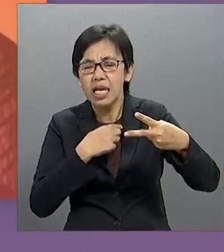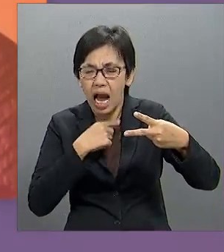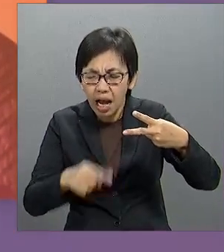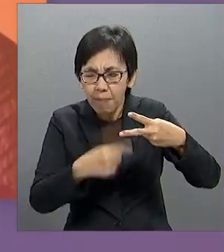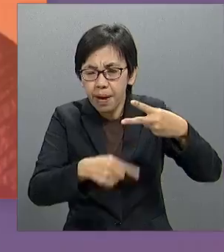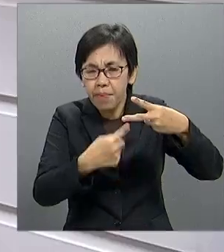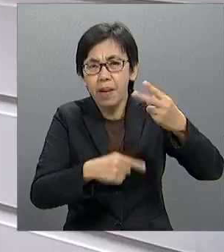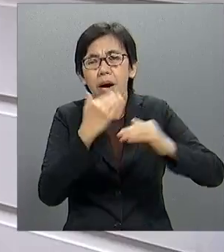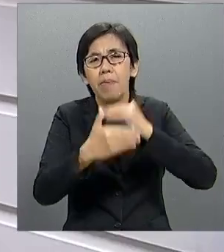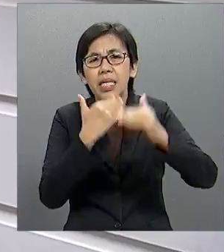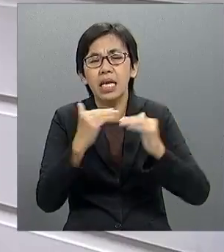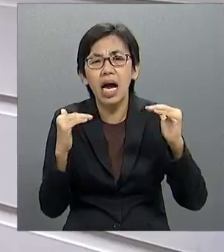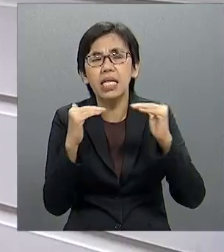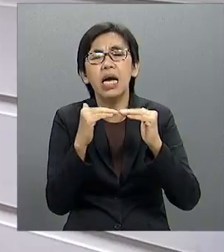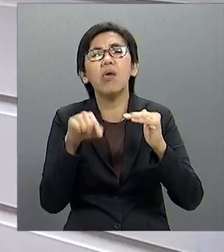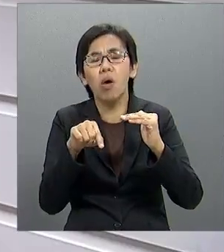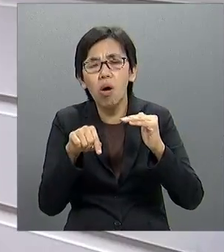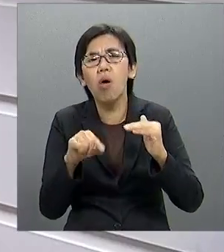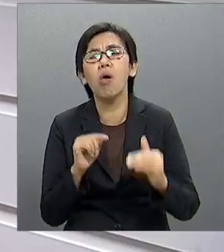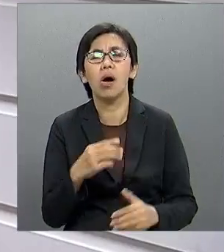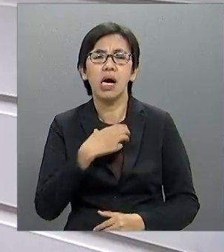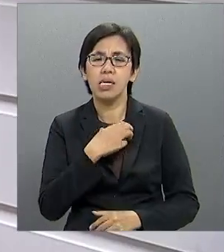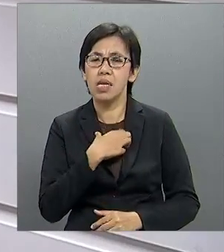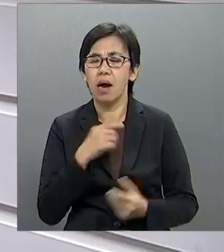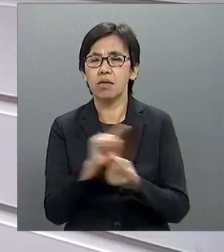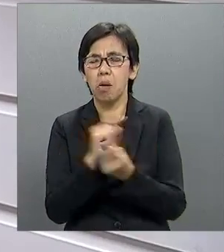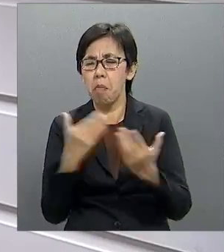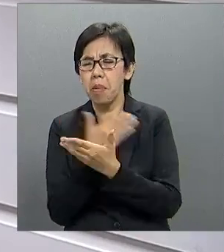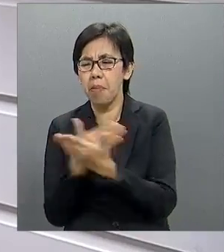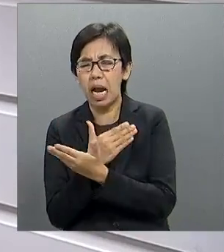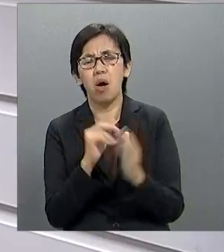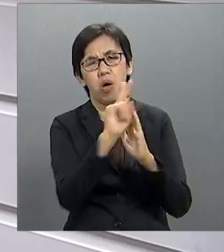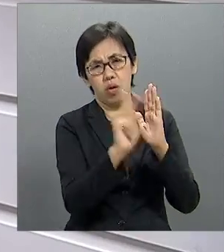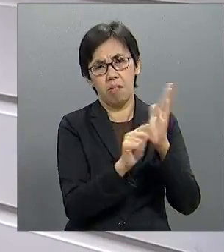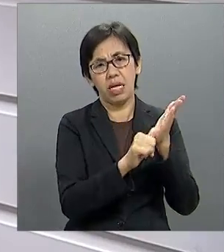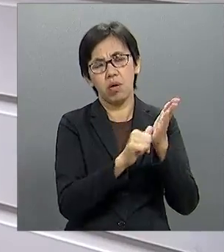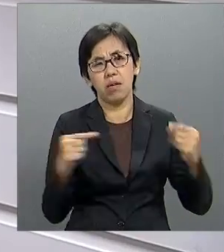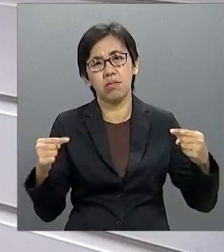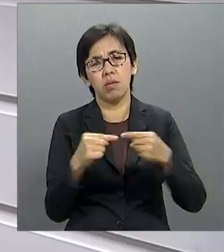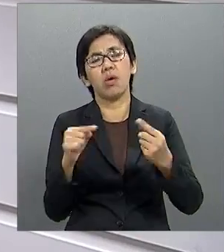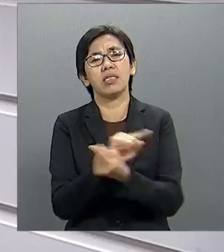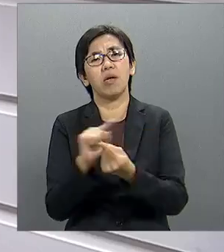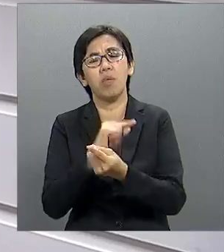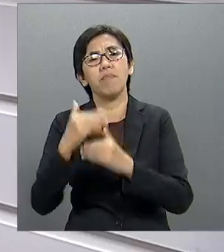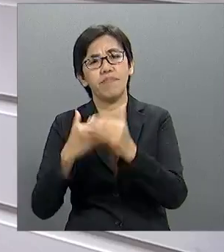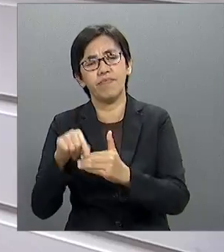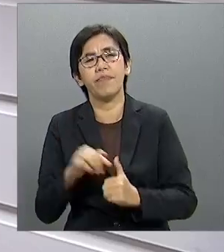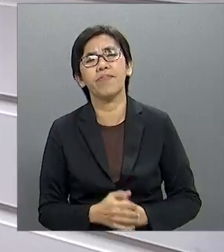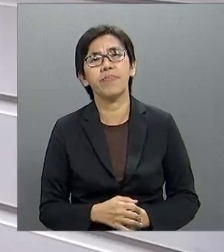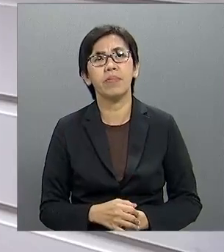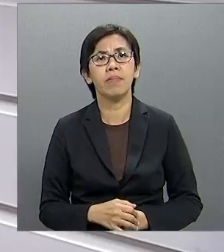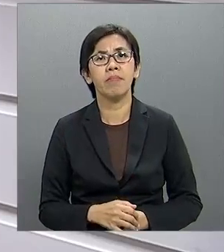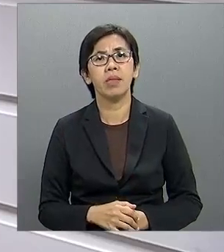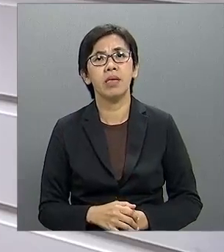มันเท่าทันกับสถานการณ์ต้องบอกอย่างนี้นะคะว่าเรื่องของการที่ผู้หญิงส่วนหนึ่งส่วนใหญ่เนี่ยที่ต้องการวิจิตรน้ำ